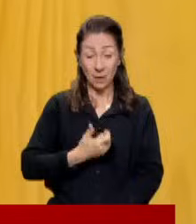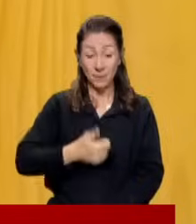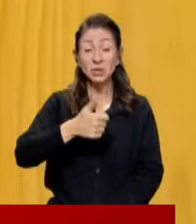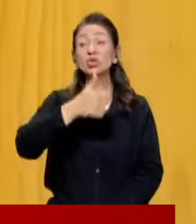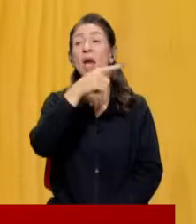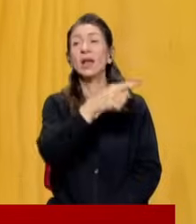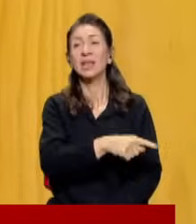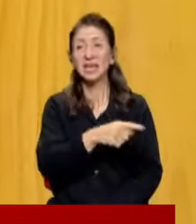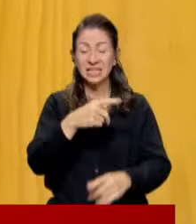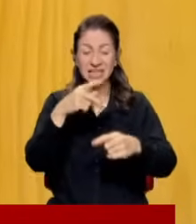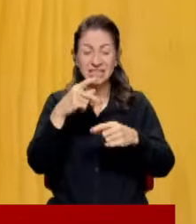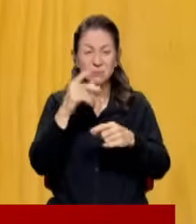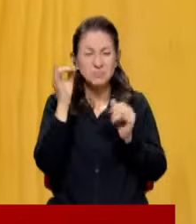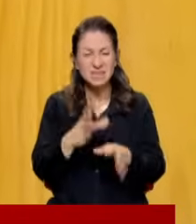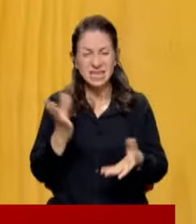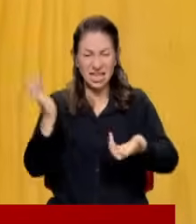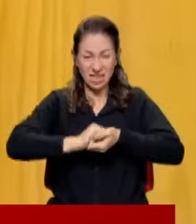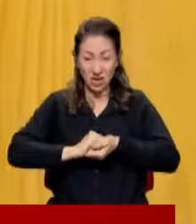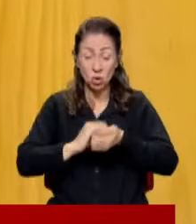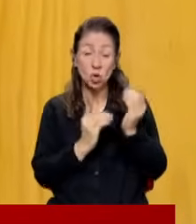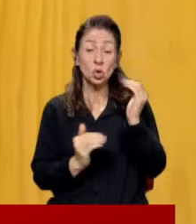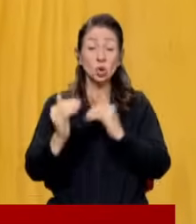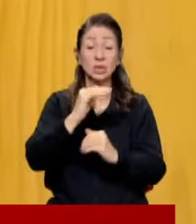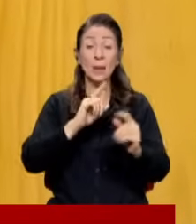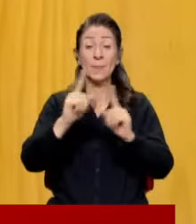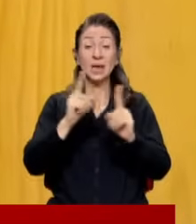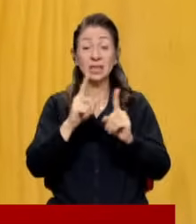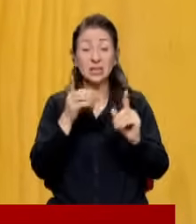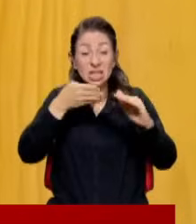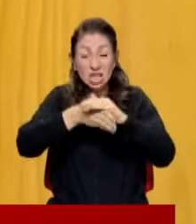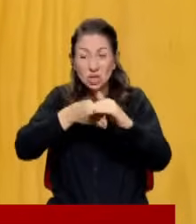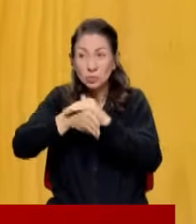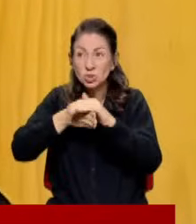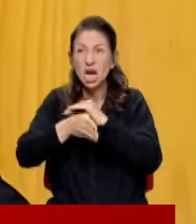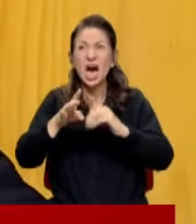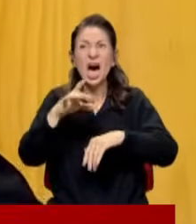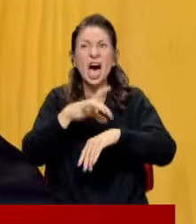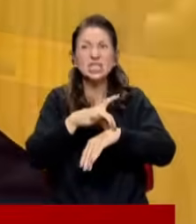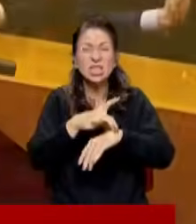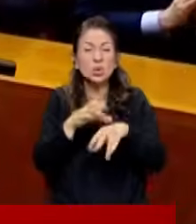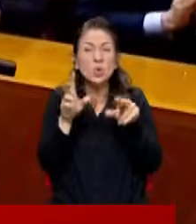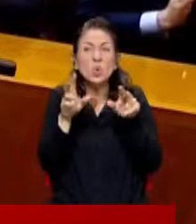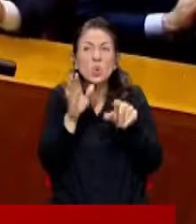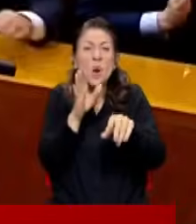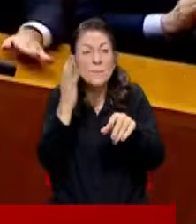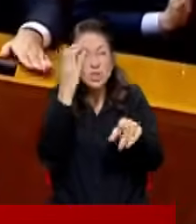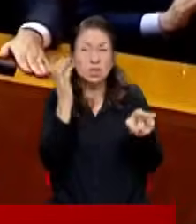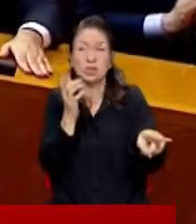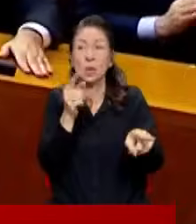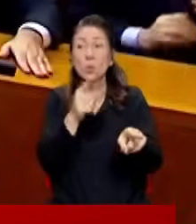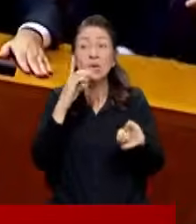Başkanı Zillet İttifakı'nın yüksek yargıya yuvalanmış hastalıklı koludur. Bu